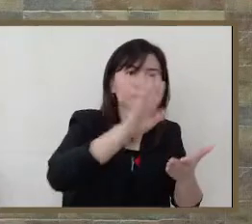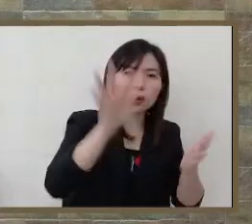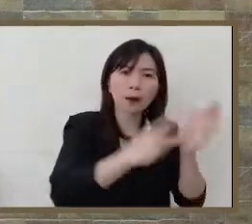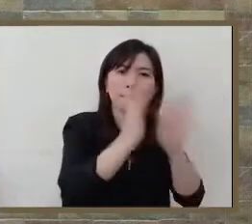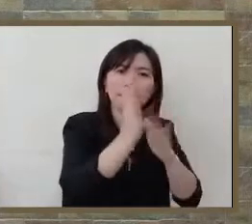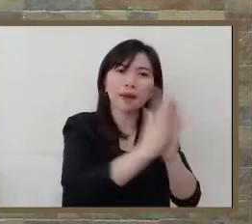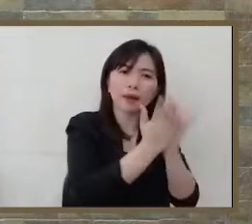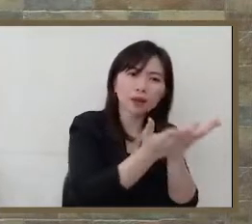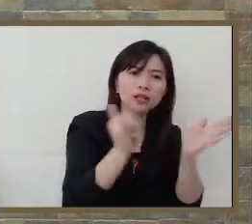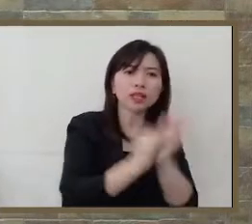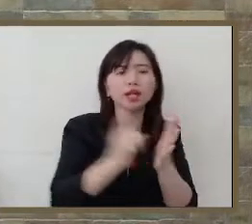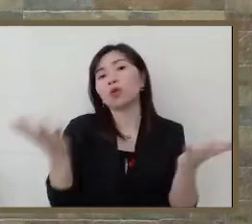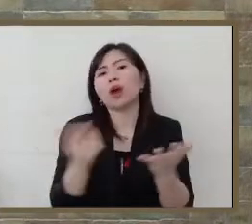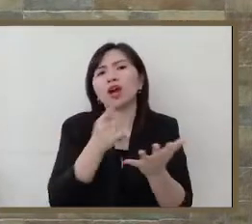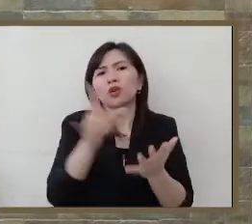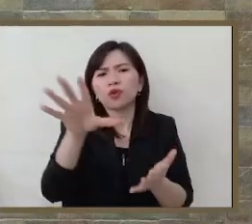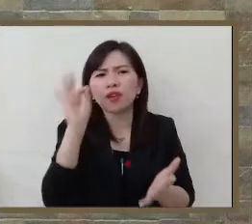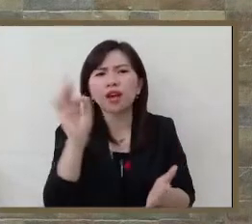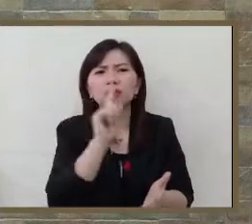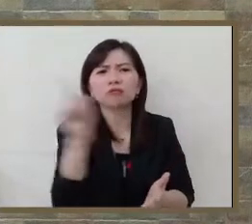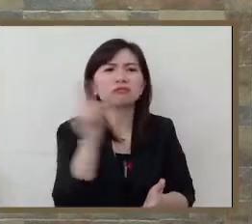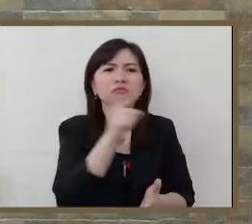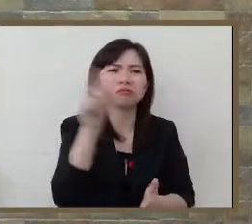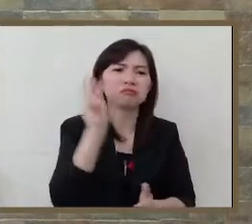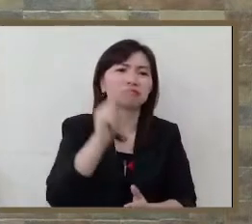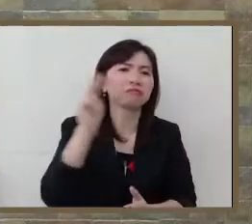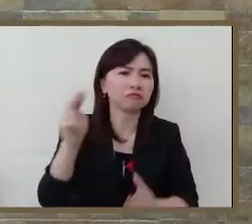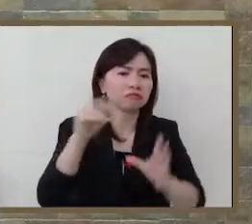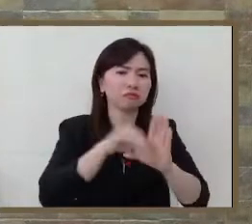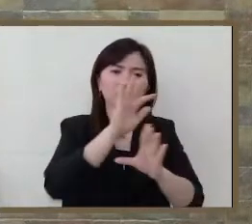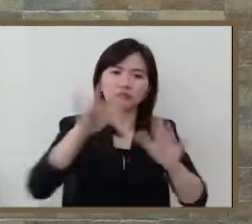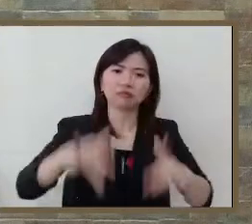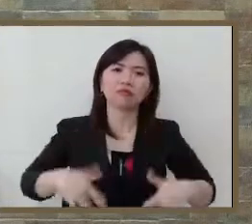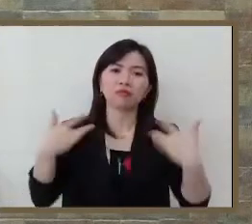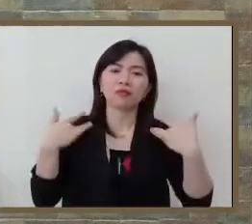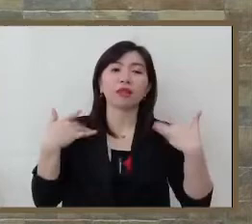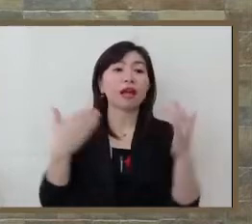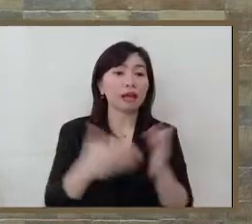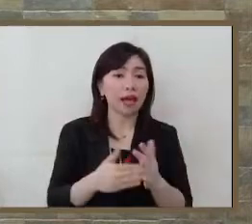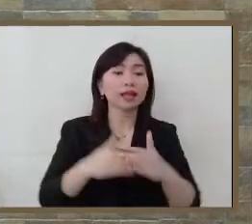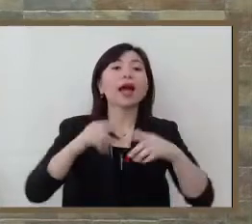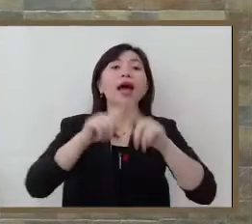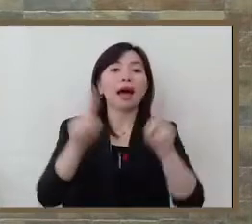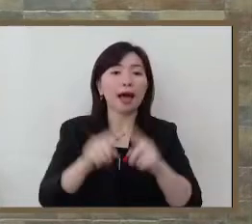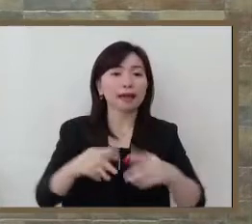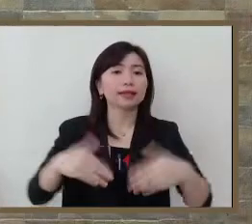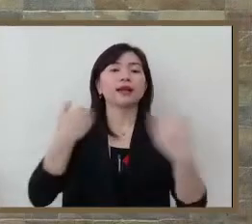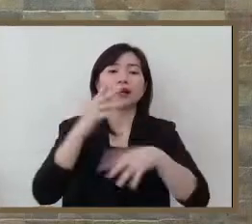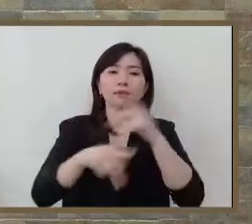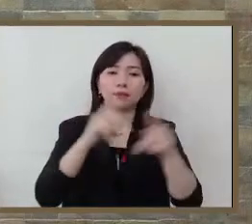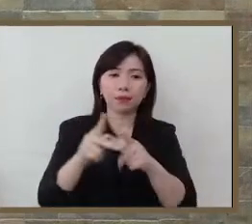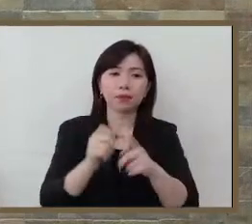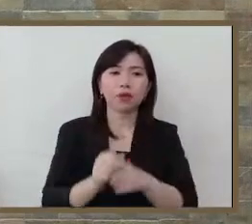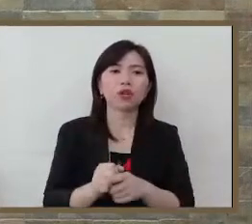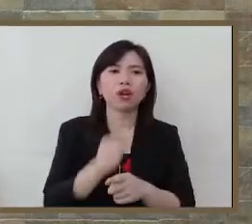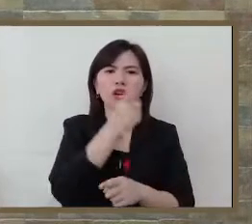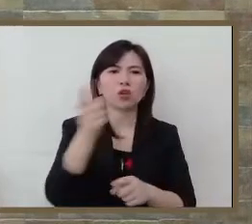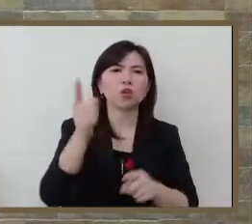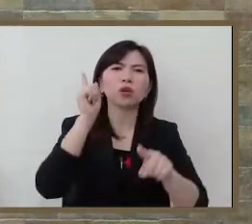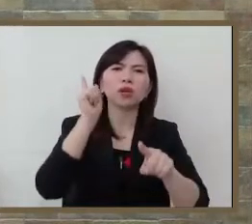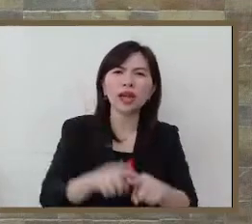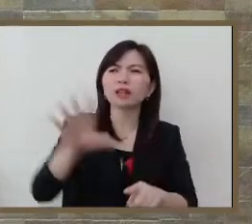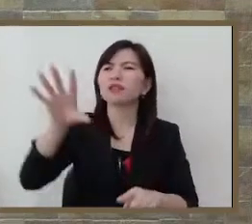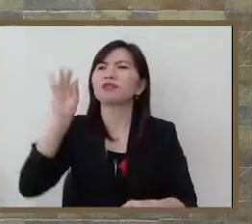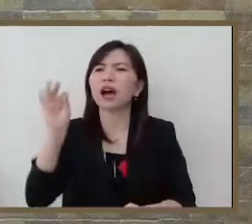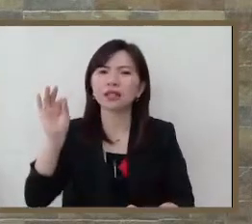Ang pangangailangan mo, makinig ka bilang isang kabataan. Ang pangangailangan natin bilang isang tao, hindi mo makikita sa mundo na